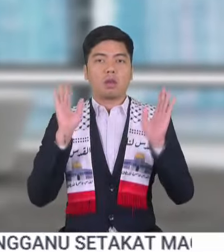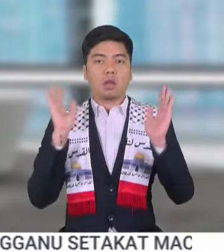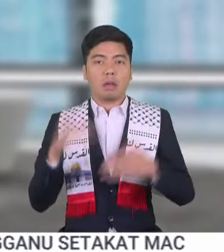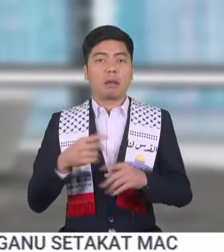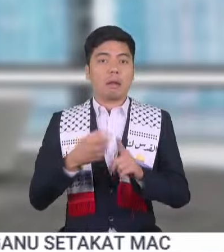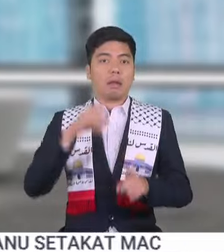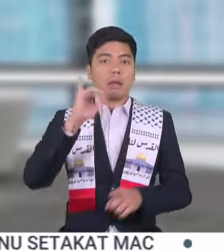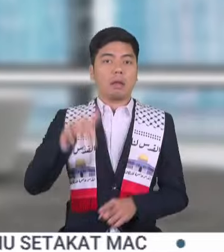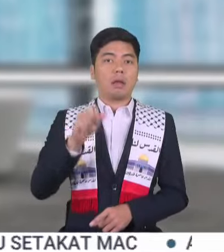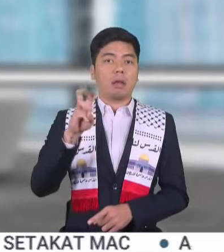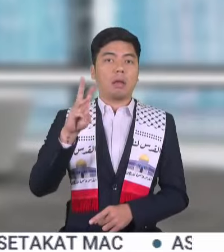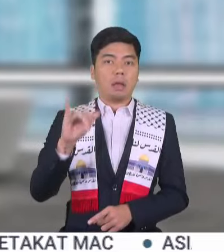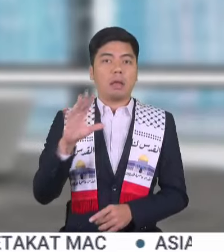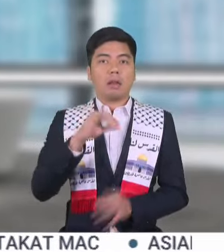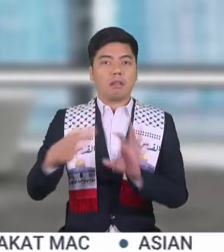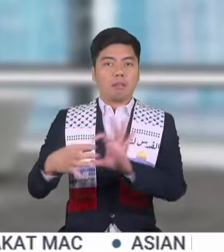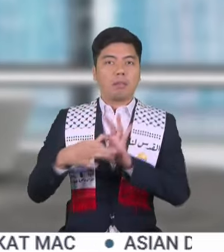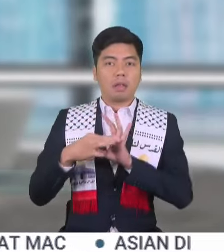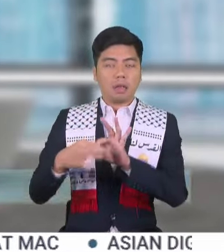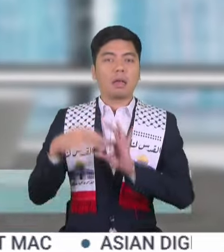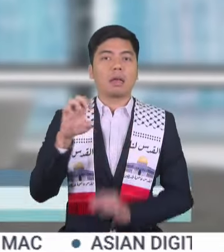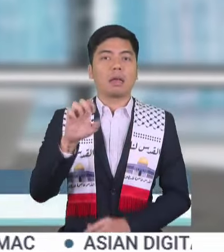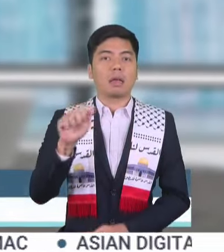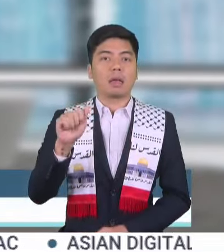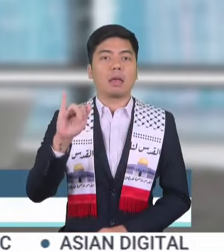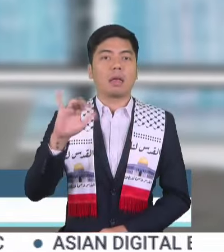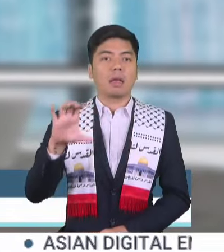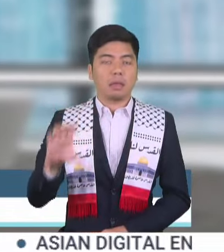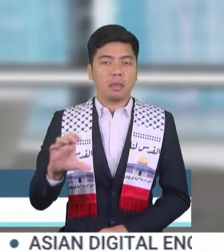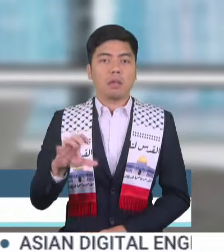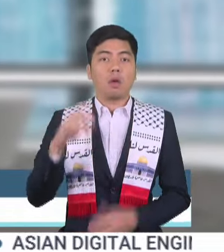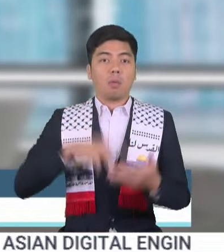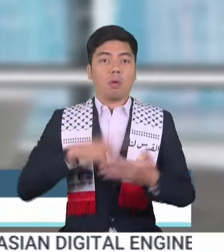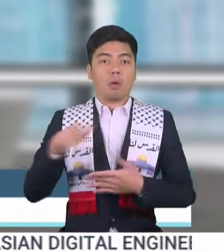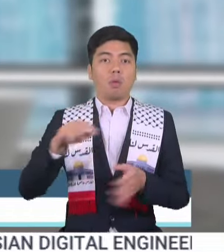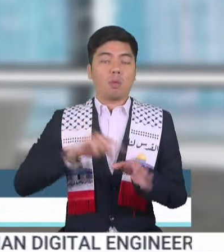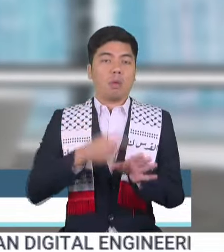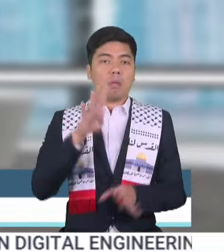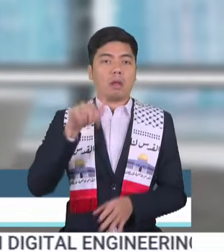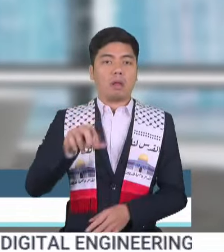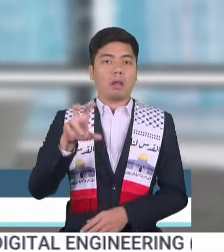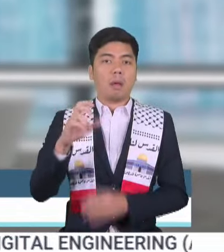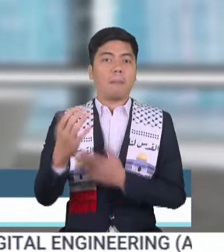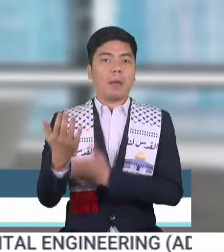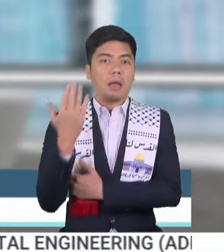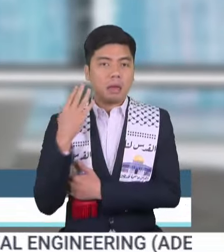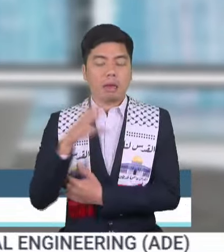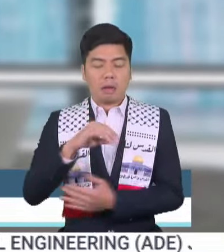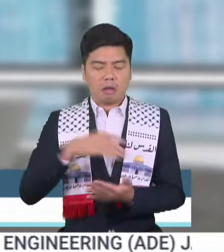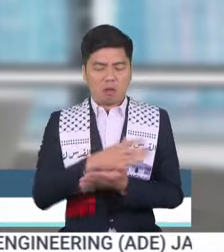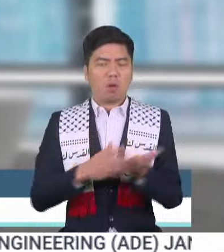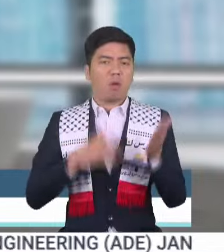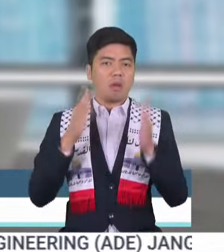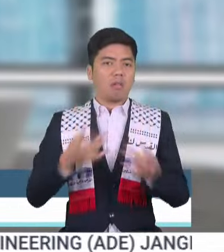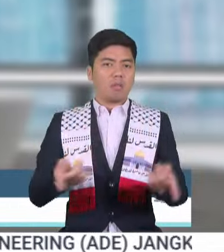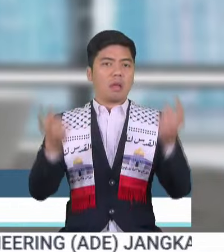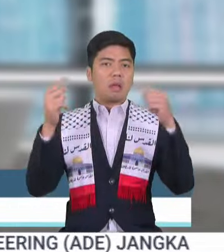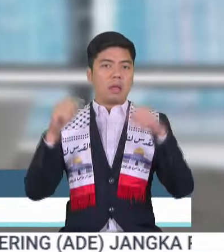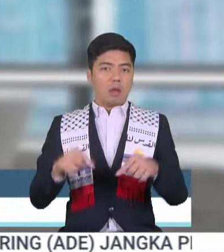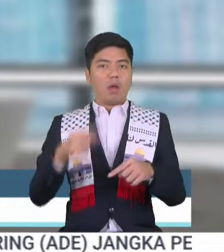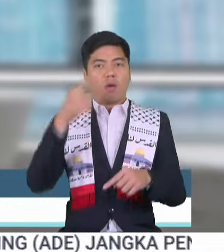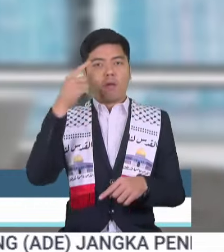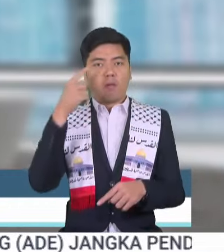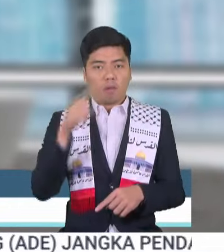Agensi Penguatkuasaan EAIC. Program bermula seawal pukul 4.30 pagi dengan sebahagian jemaah hadir lebih awal